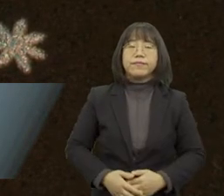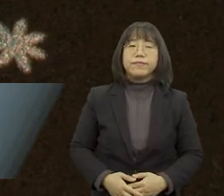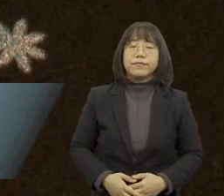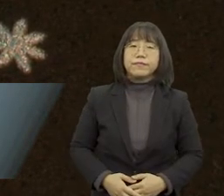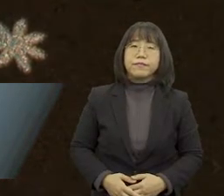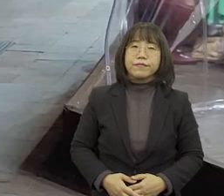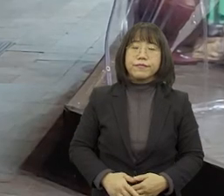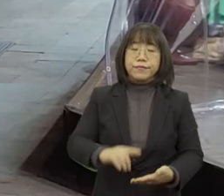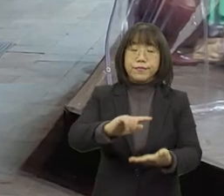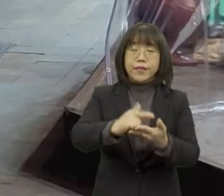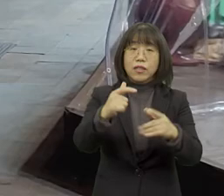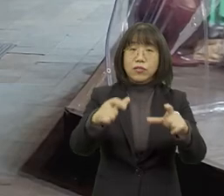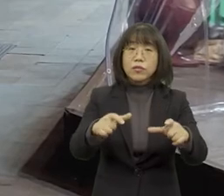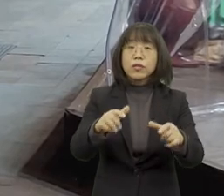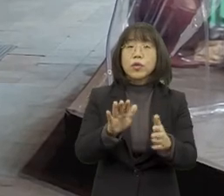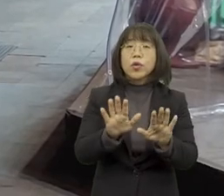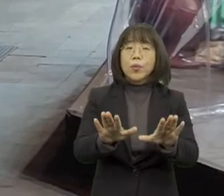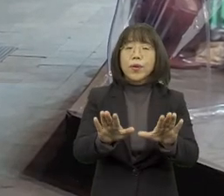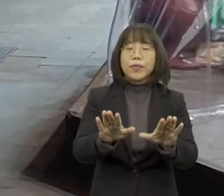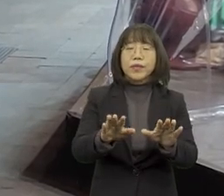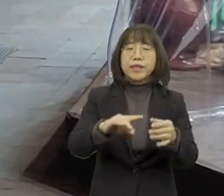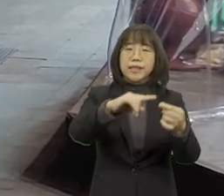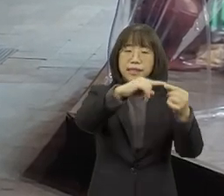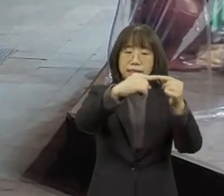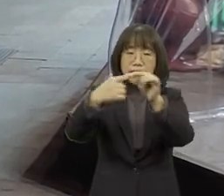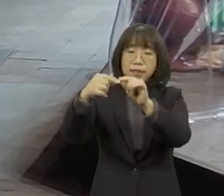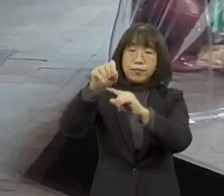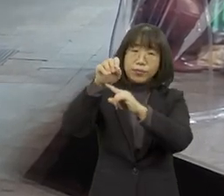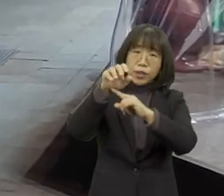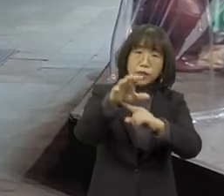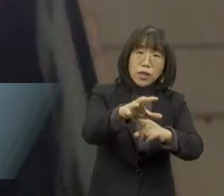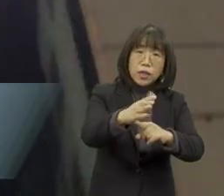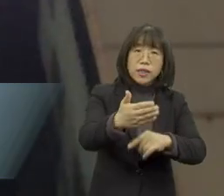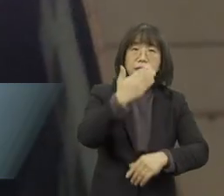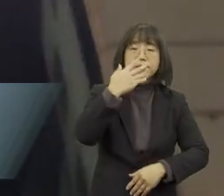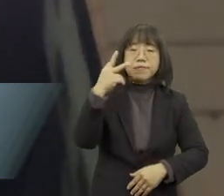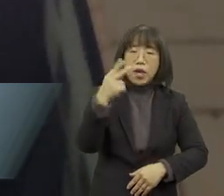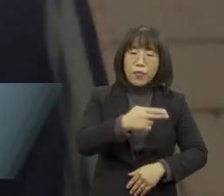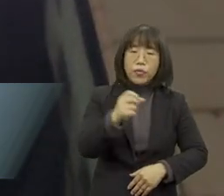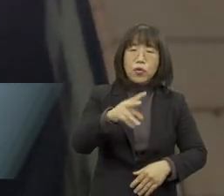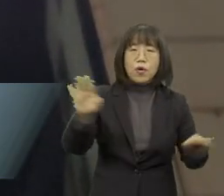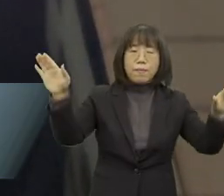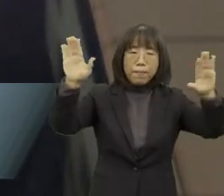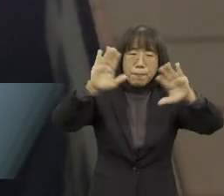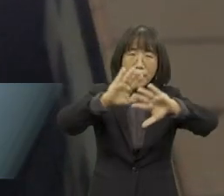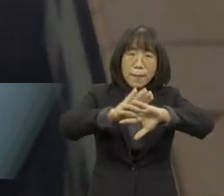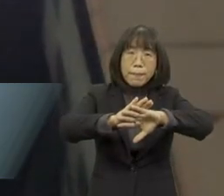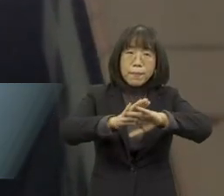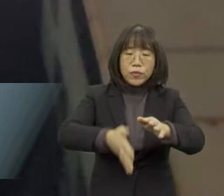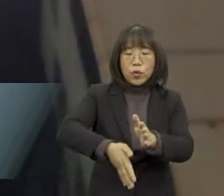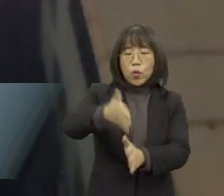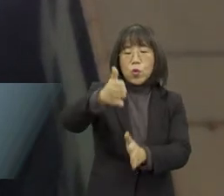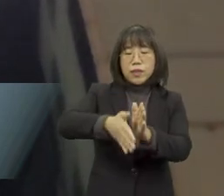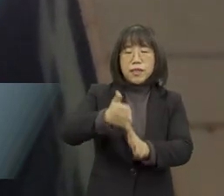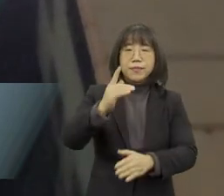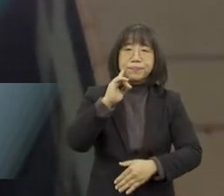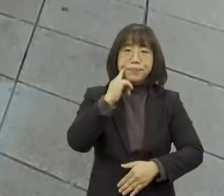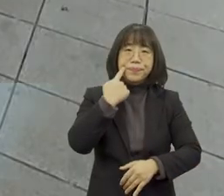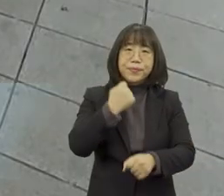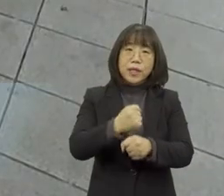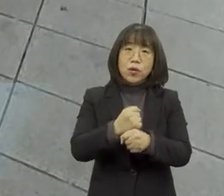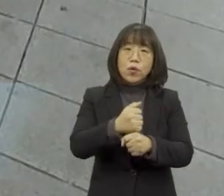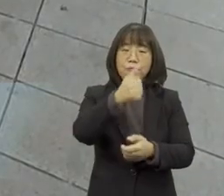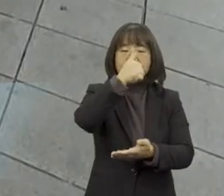됩니다 한편 강서구는 이번 로고 제 터 설치로 금연 환경 조성과 더불어 야간 도시 미관이